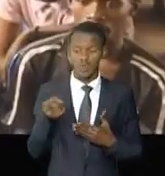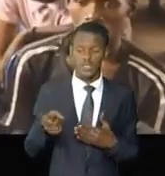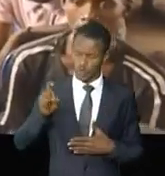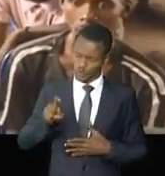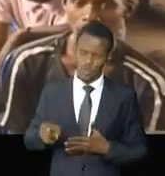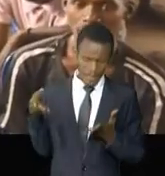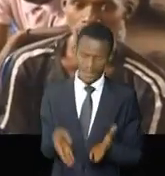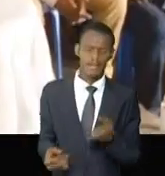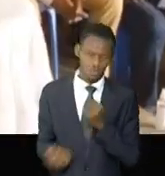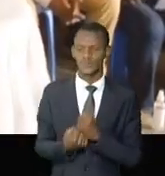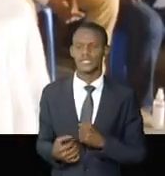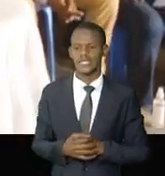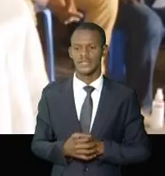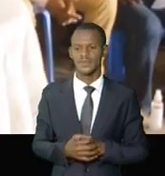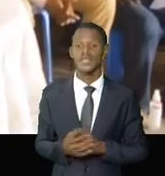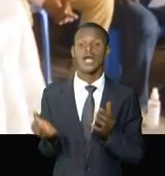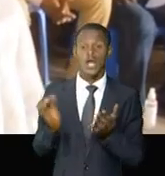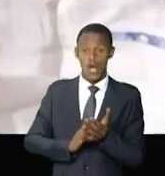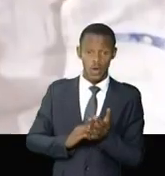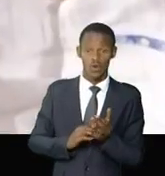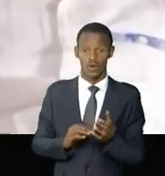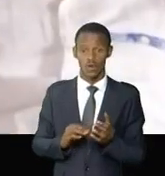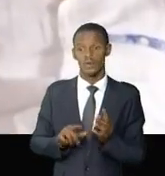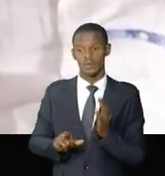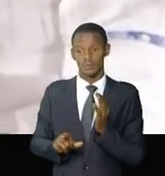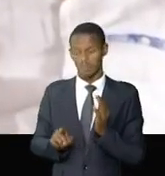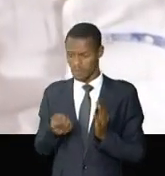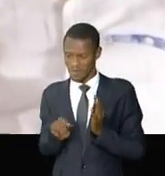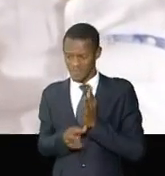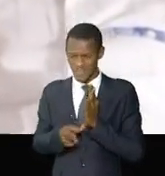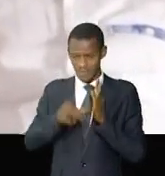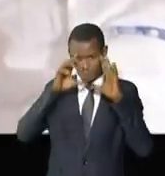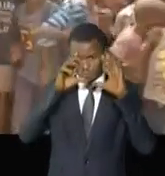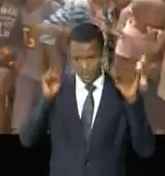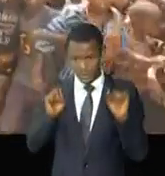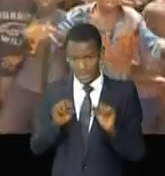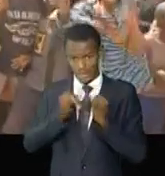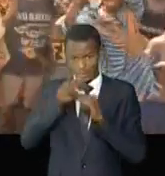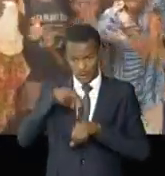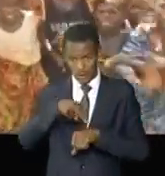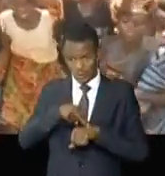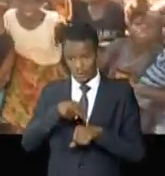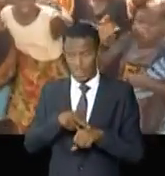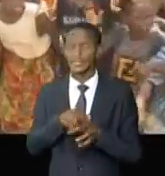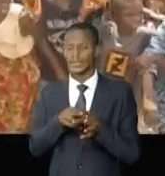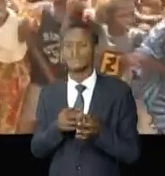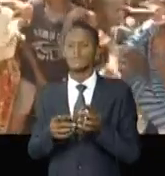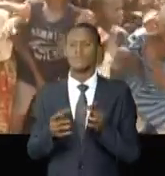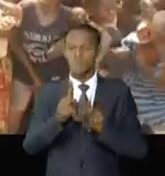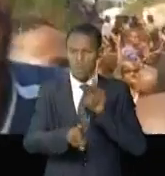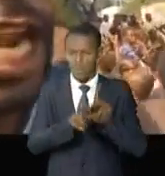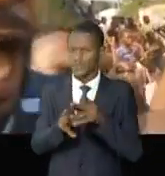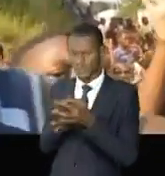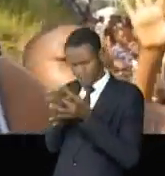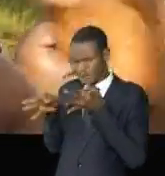de présenter au numéro 2 de la Chambre basse du Parlement les besoins prioritaires de cette commune. Très ému par les conditions sociales